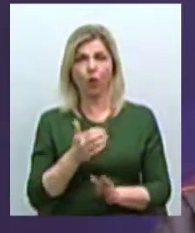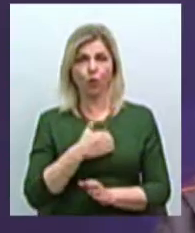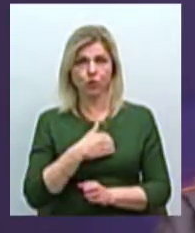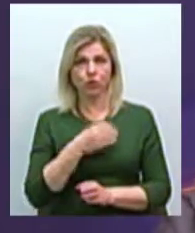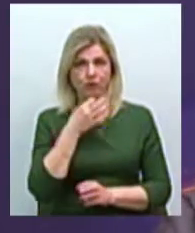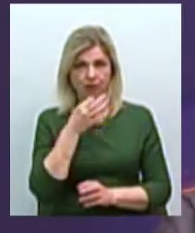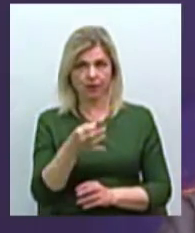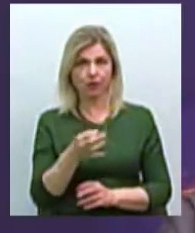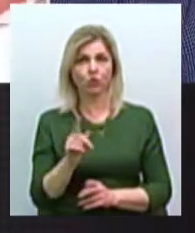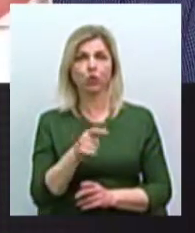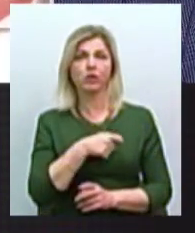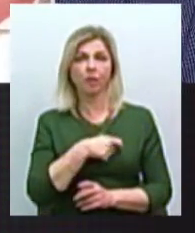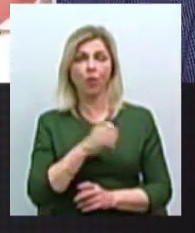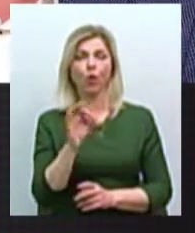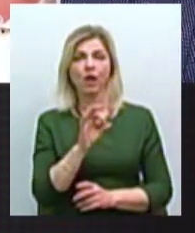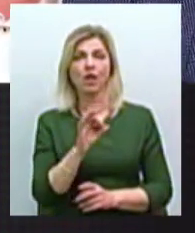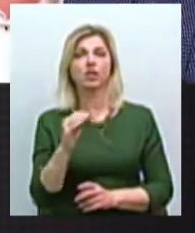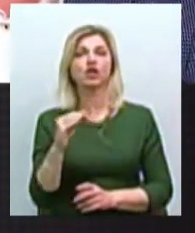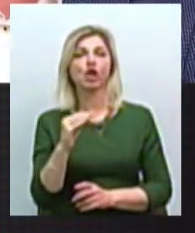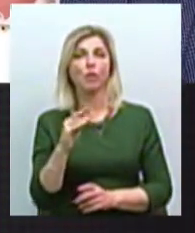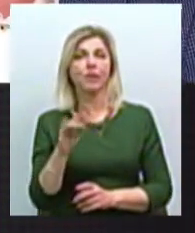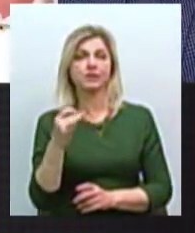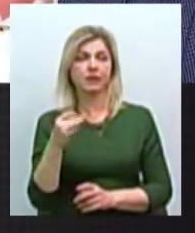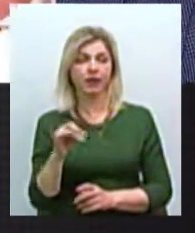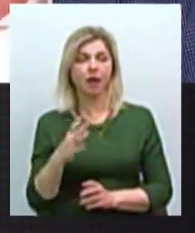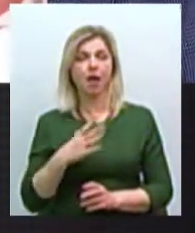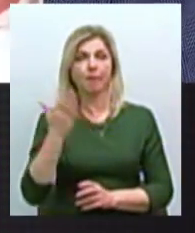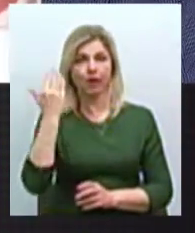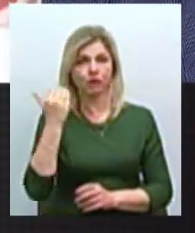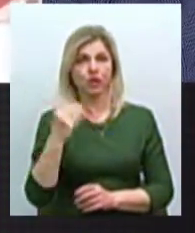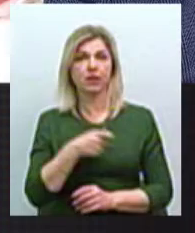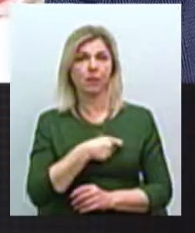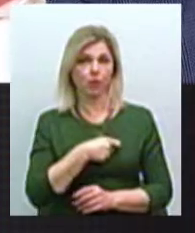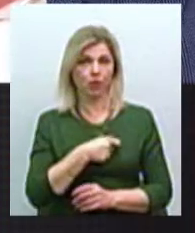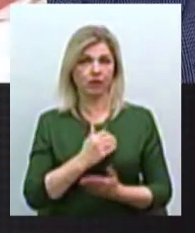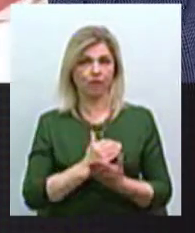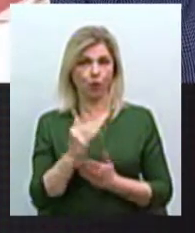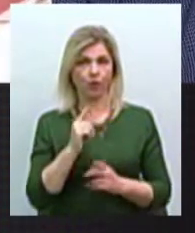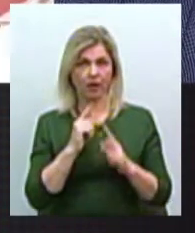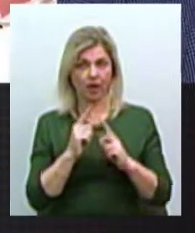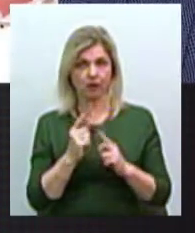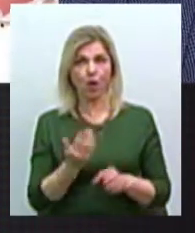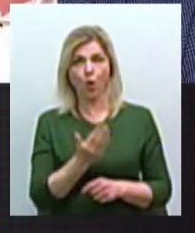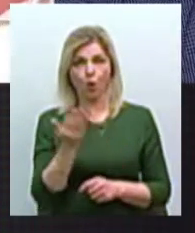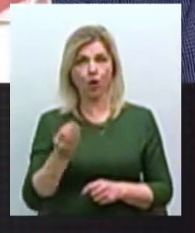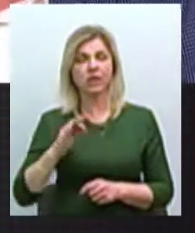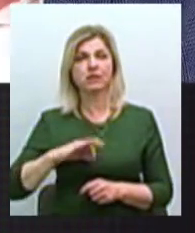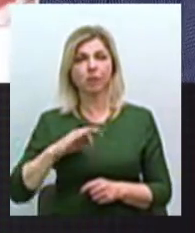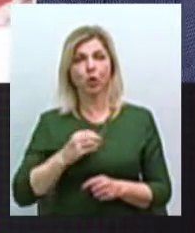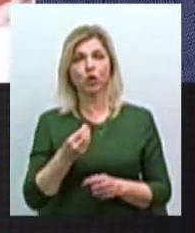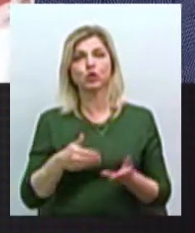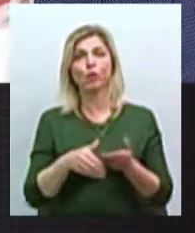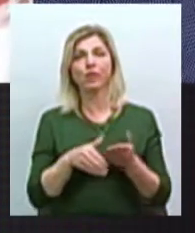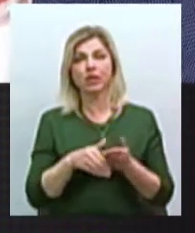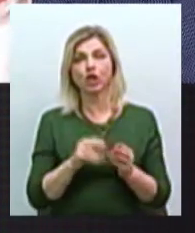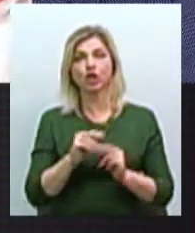що депутат Олександр Жолобецький, колишній депутат Верховної Ради, він використовував цю субвенцію через департамент